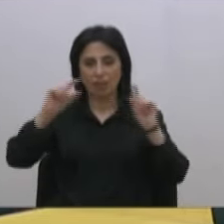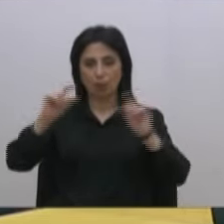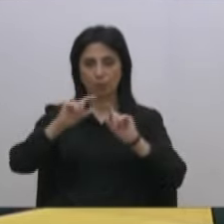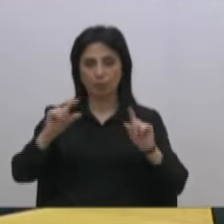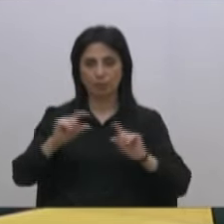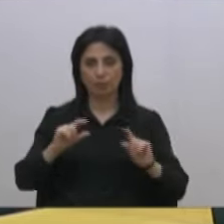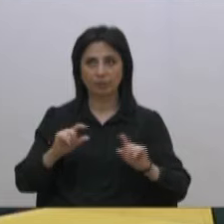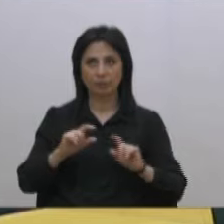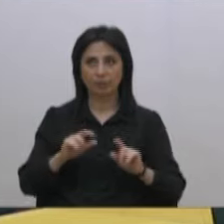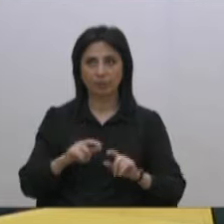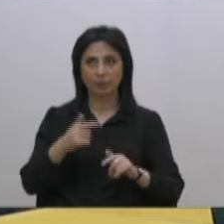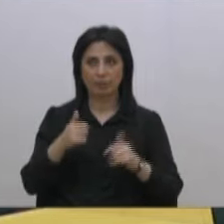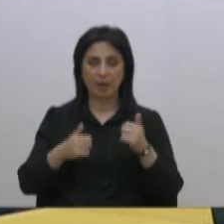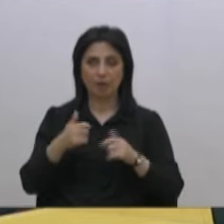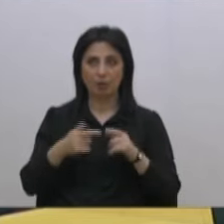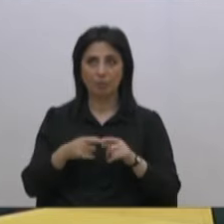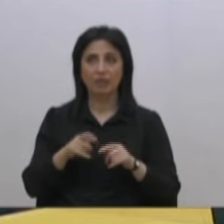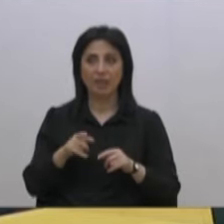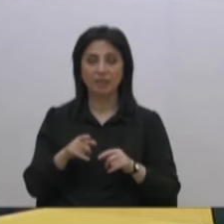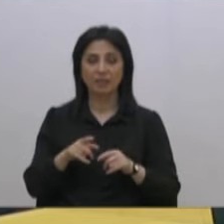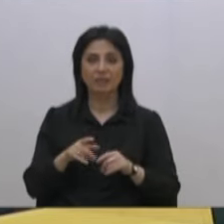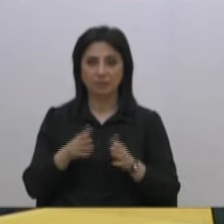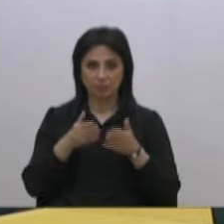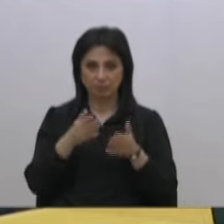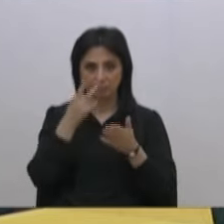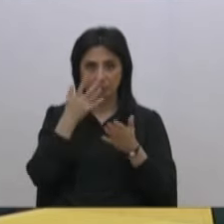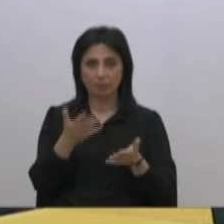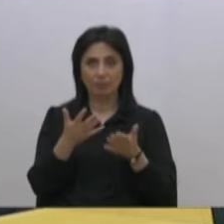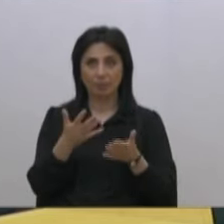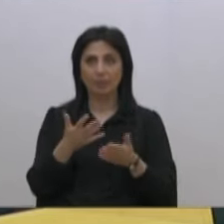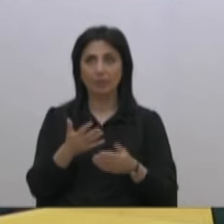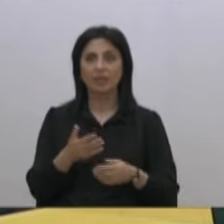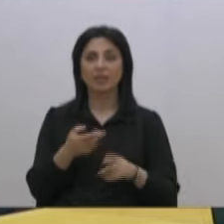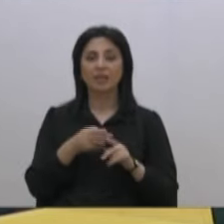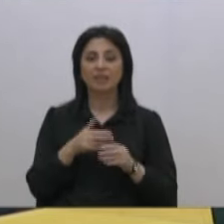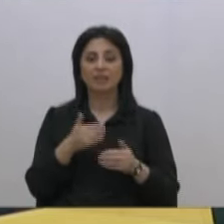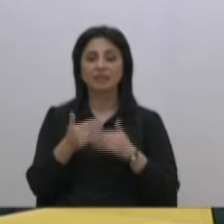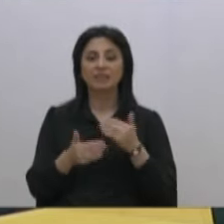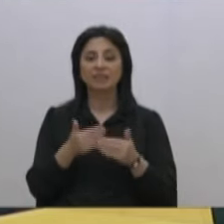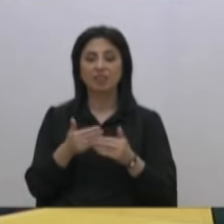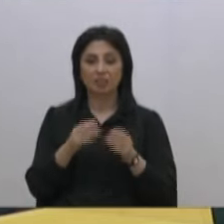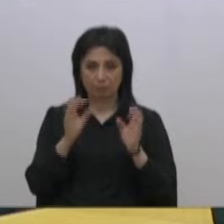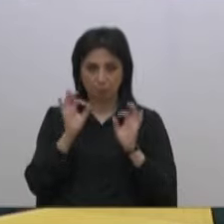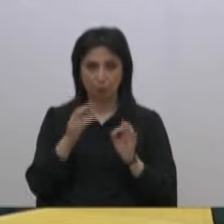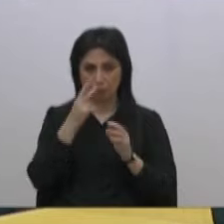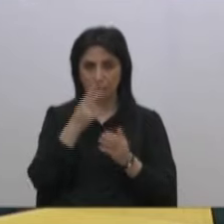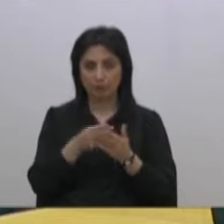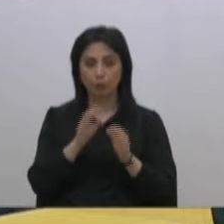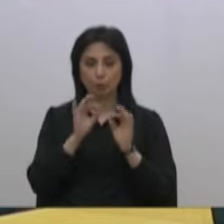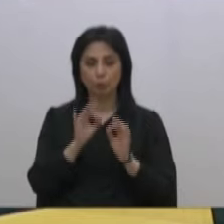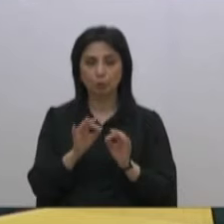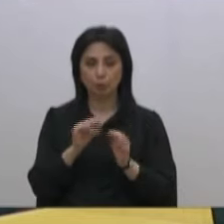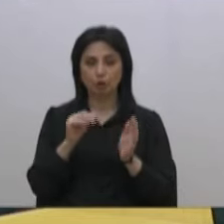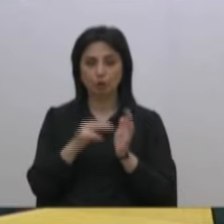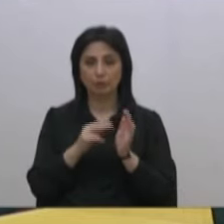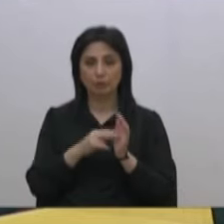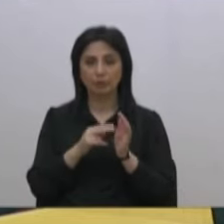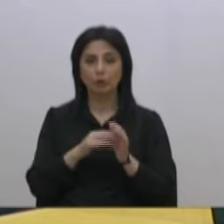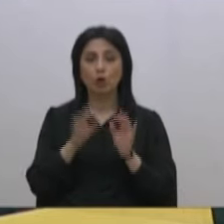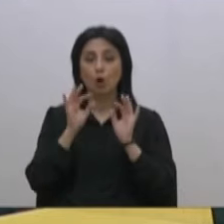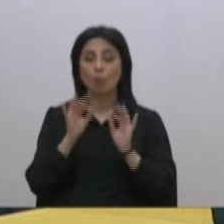სლოგანებით პაექრობას. ეს ხო გაზომბადია რეალურად. ეს წინსვლა არის გაზომბადი და ობიექტურად შეფასებადი